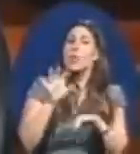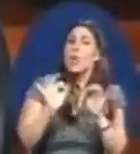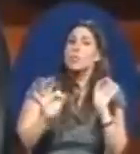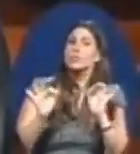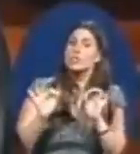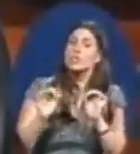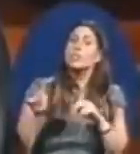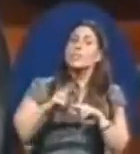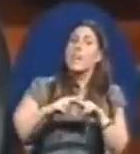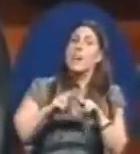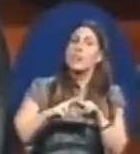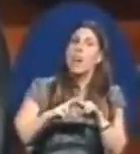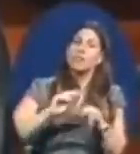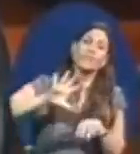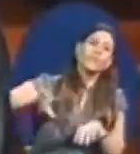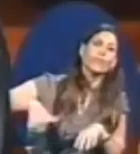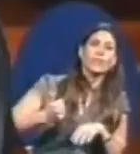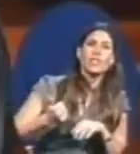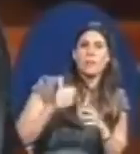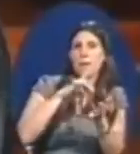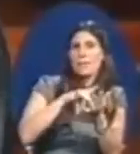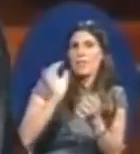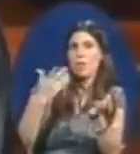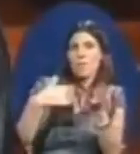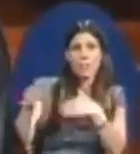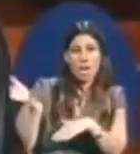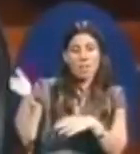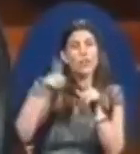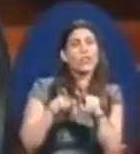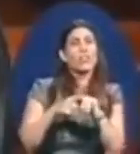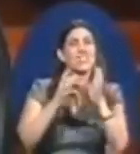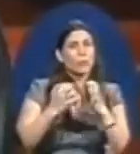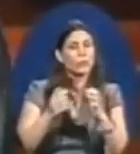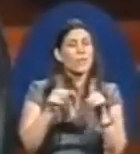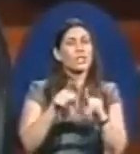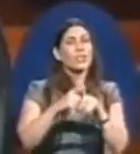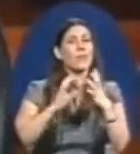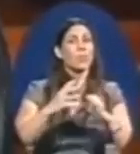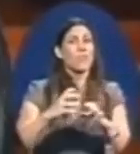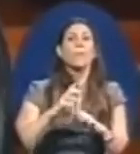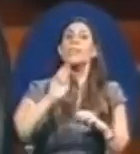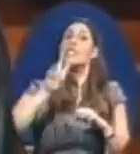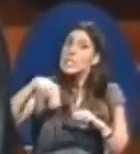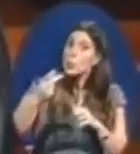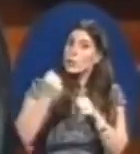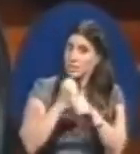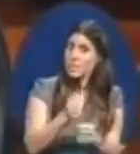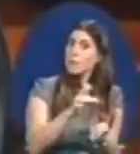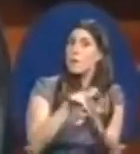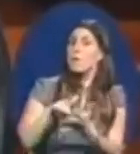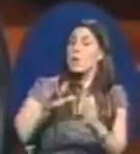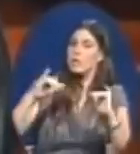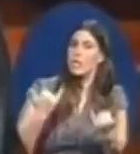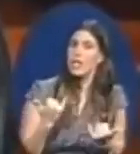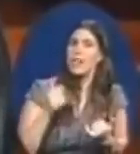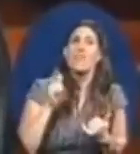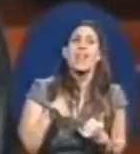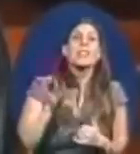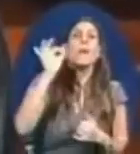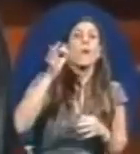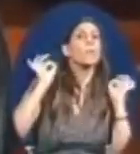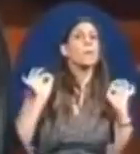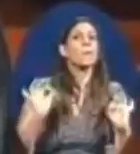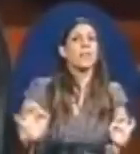הדרוזי, ואחרי זה גם יגנוב את המנדט שלו וילך, וכנה לקיבוצים, וכנה למושבים. עכשיו, יהיה נציגים למקומות האלה, אבל הם